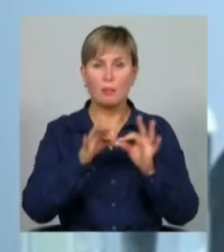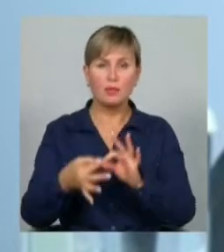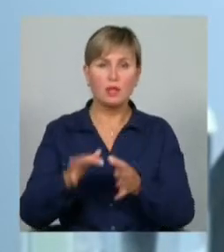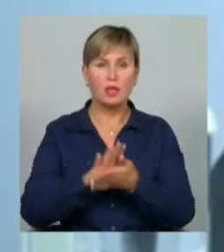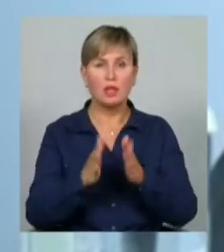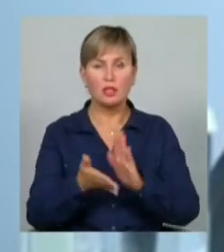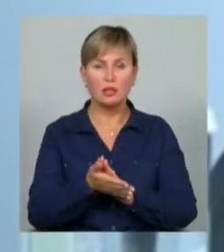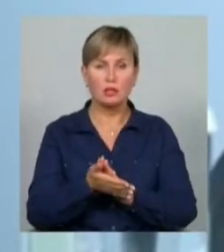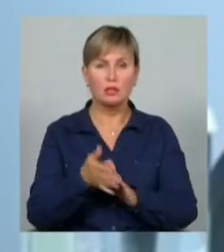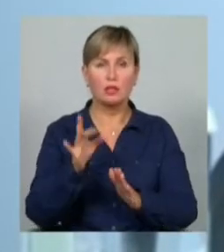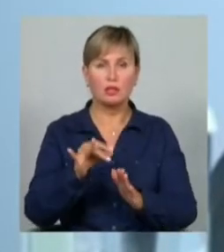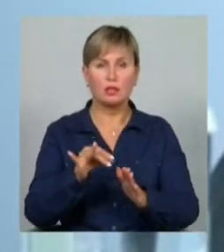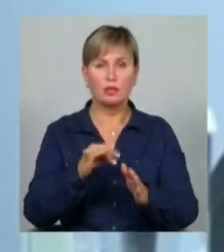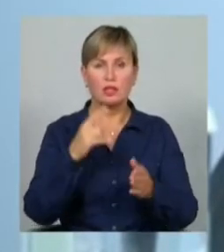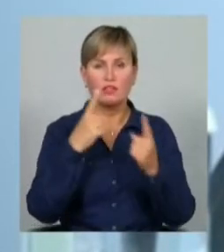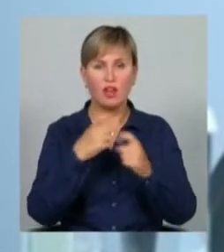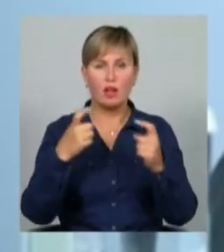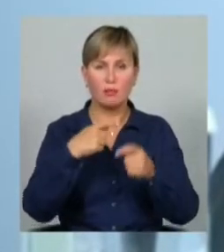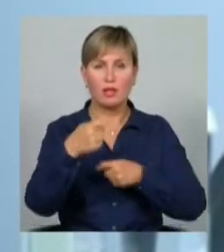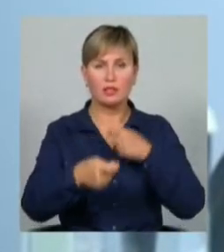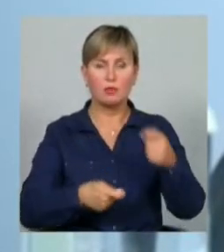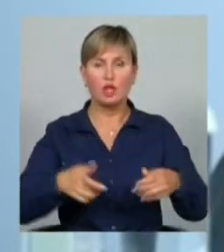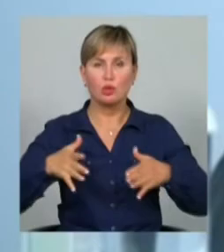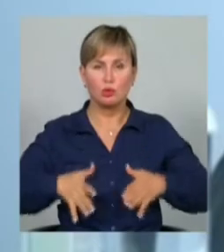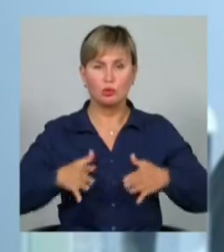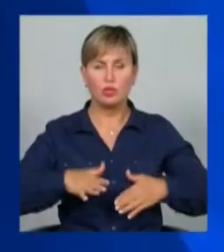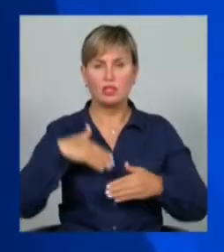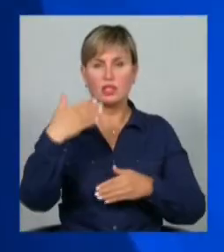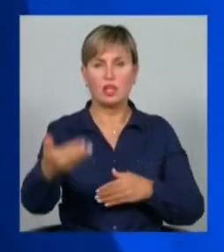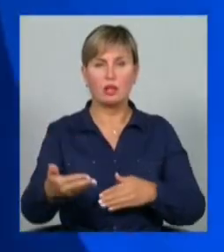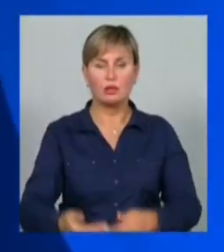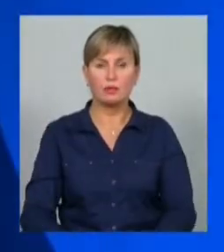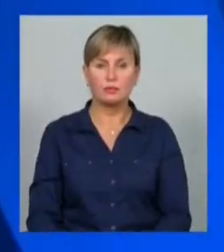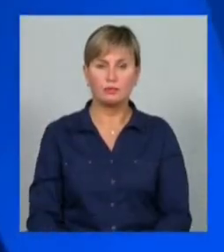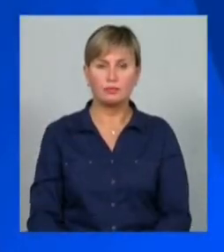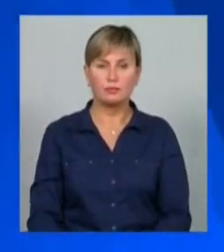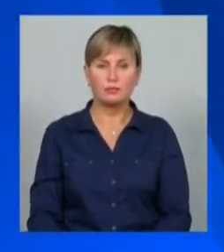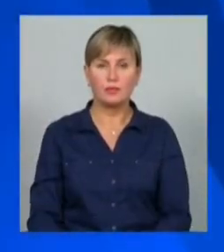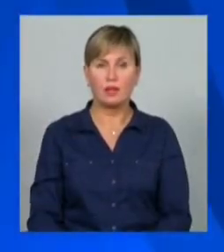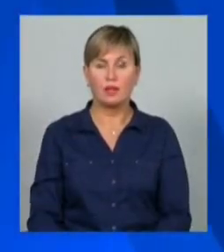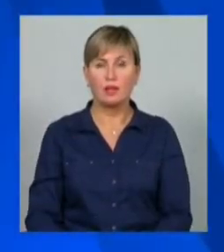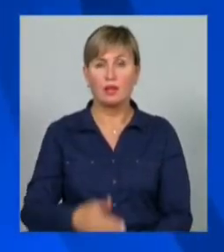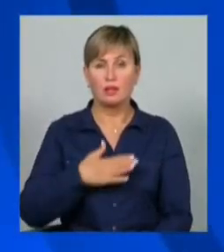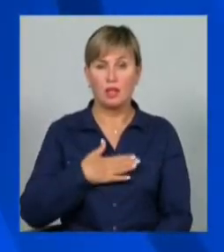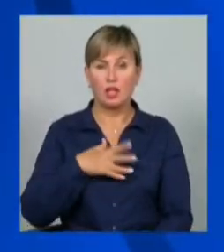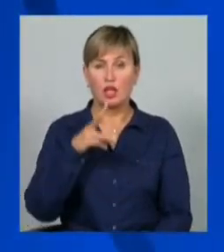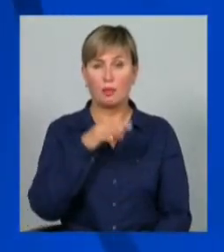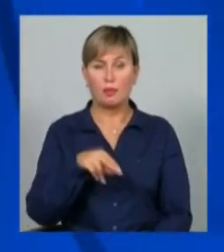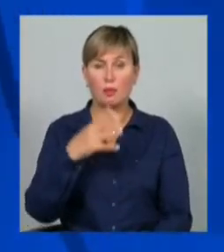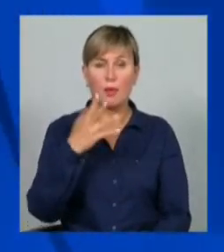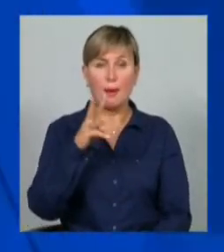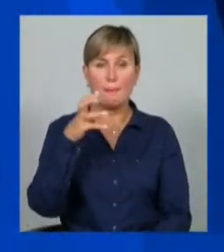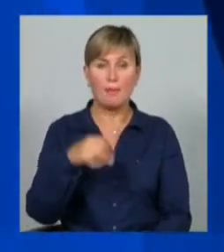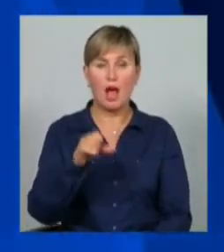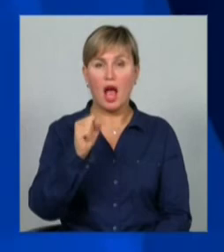и обменяться информацией с грузинской стороной по данным нашего мида 5 мая